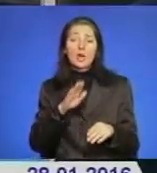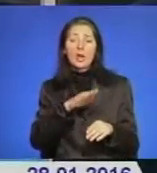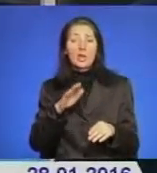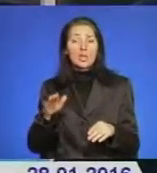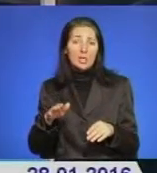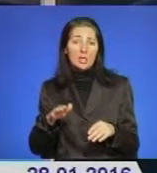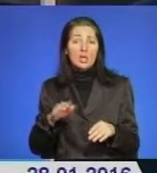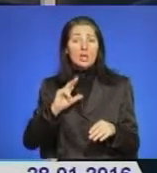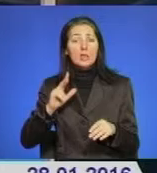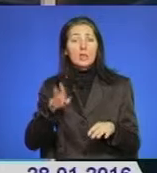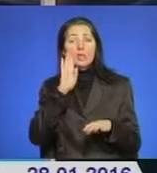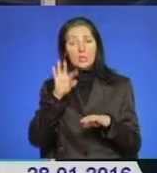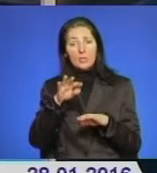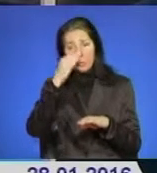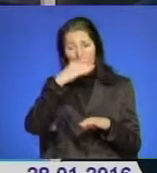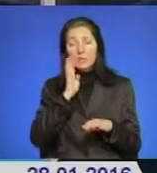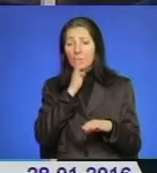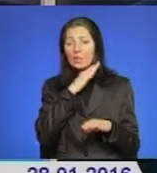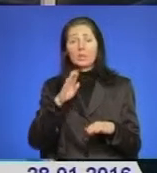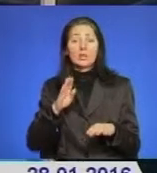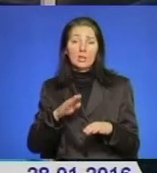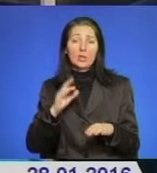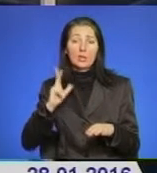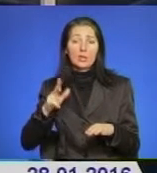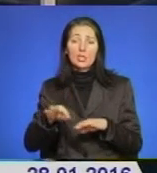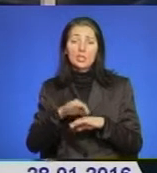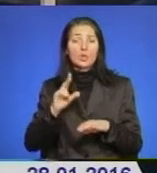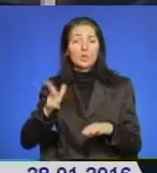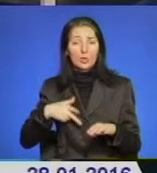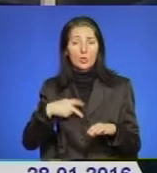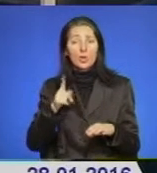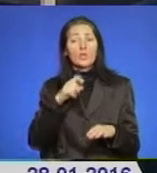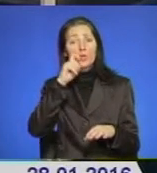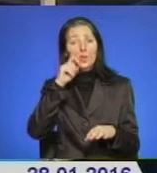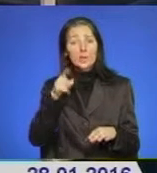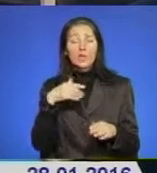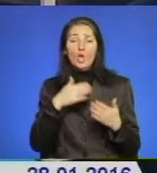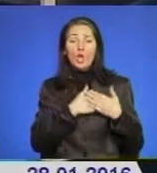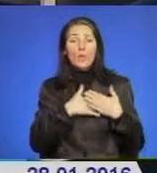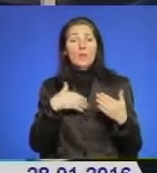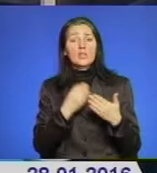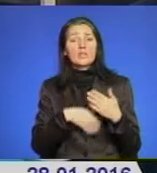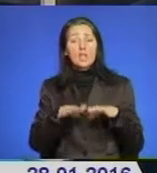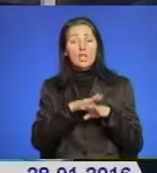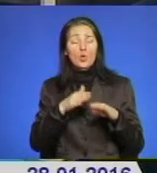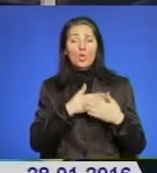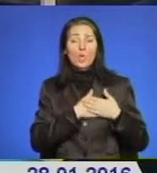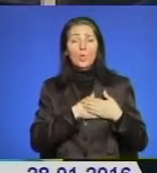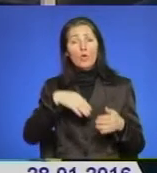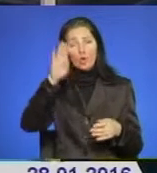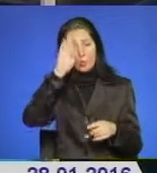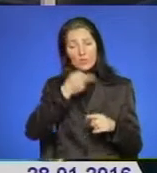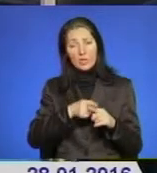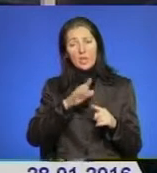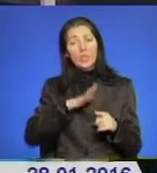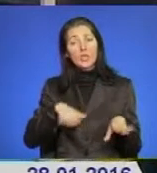нього душа і таке, як він українець. Він любив свій народ, любив хлопців, які разом були з